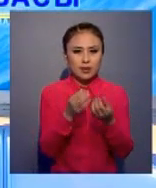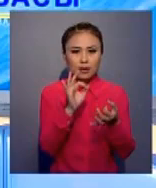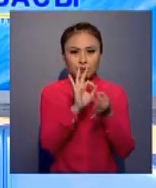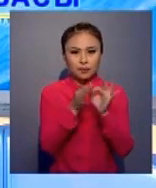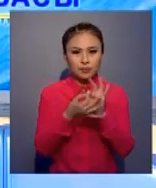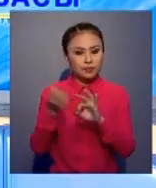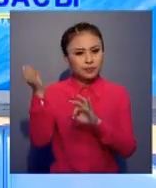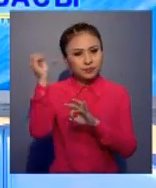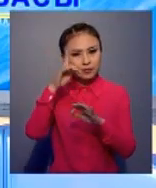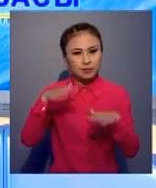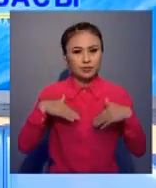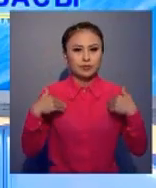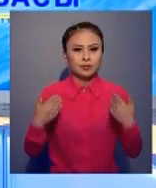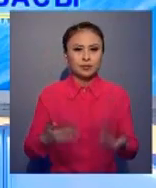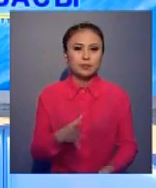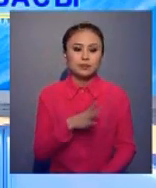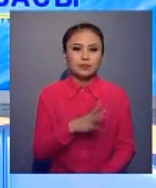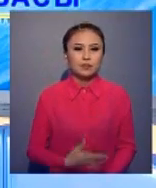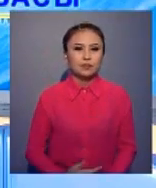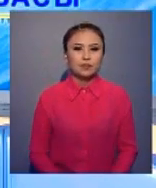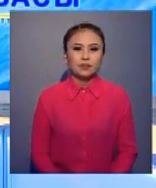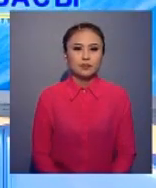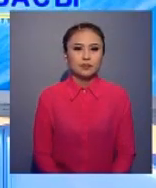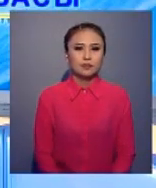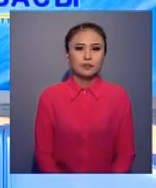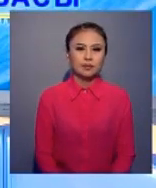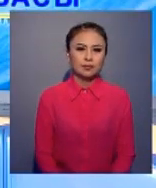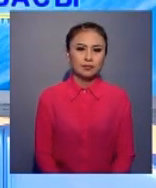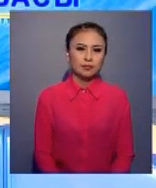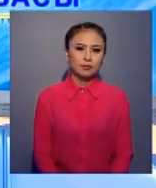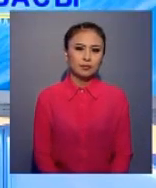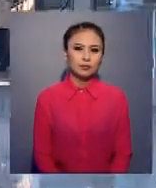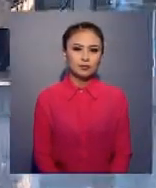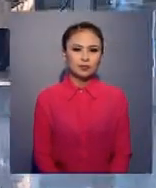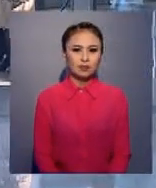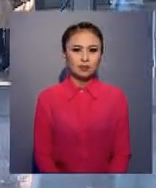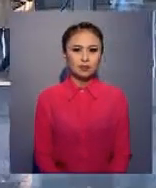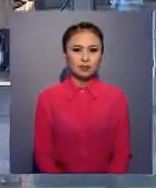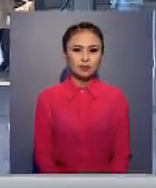отбасыны әріптесім Дастан Сейілханұлы құттықтап қайтты.